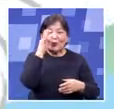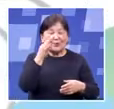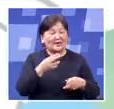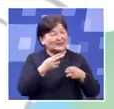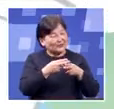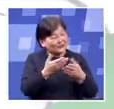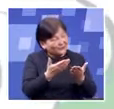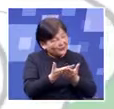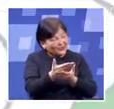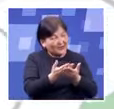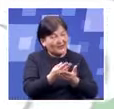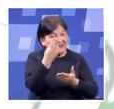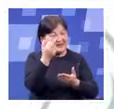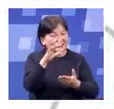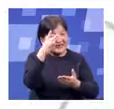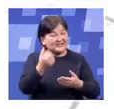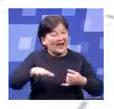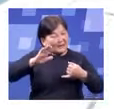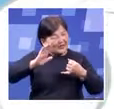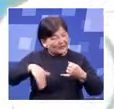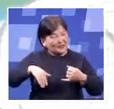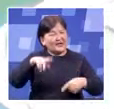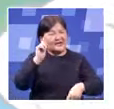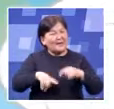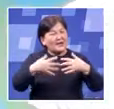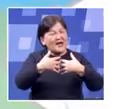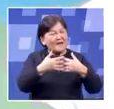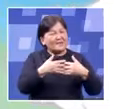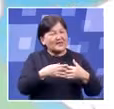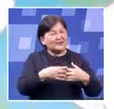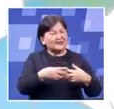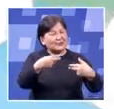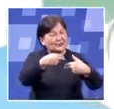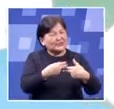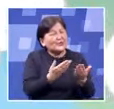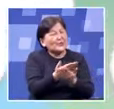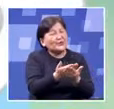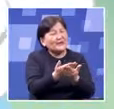Муурнаас тусламж гуйдаг бахан. Царцаа маань хамгийн сүүлд ямар амтнаас тусламж гуйдаг вэ хүүхдүүдээ?